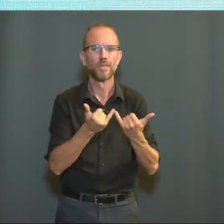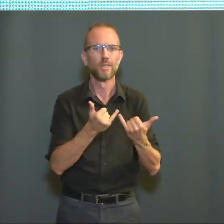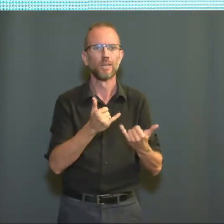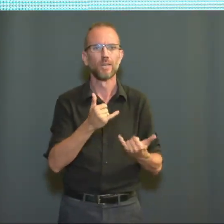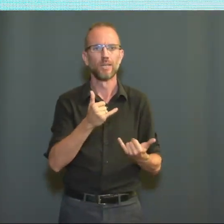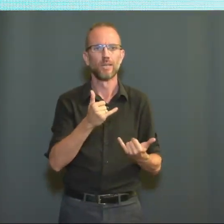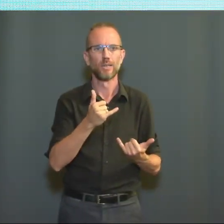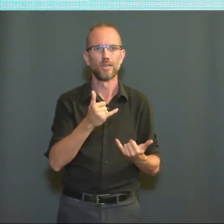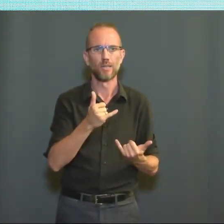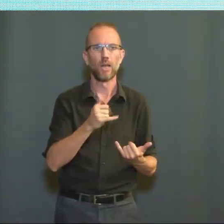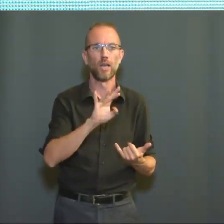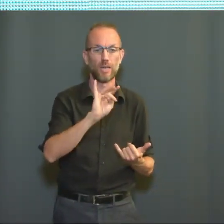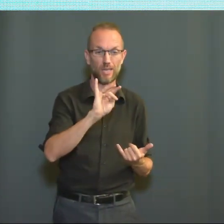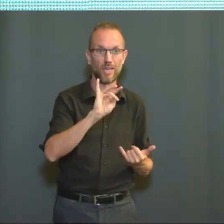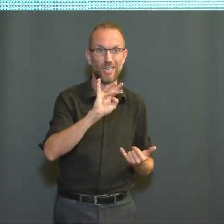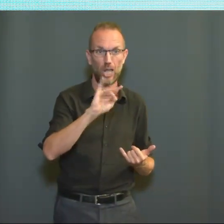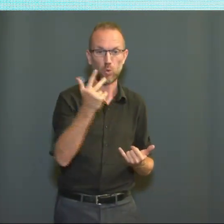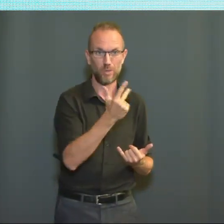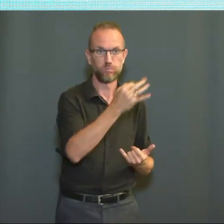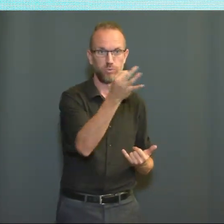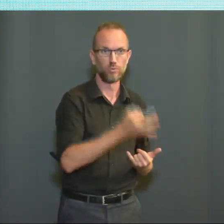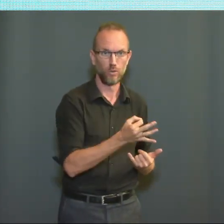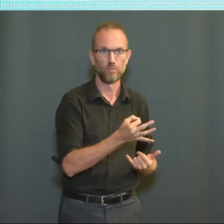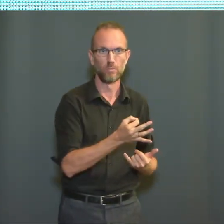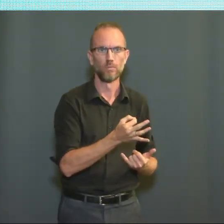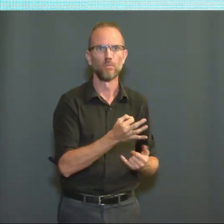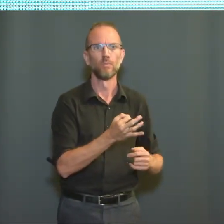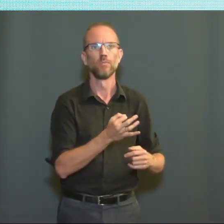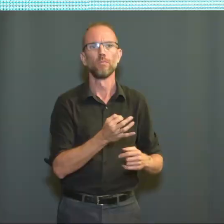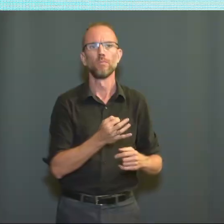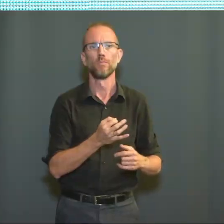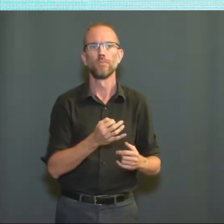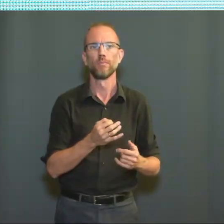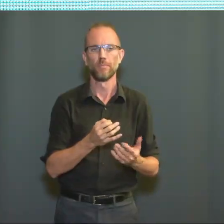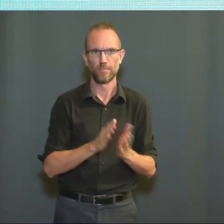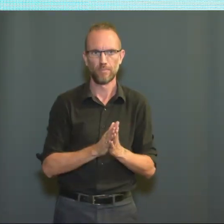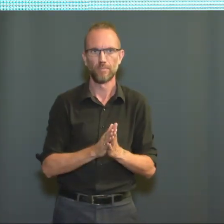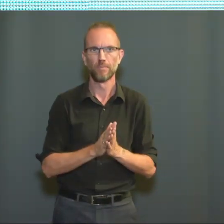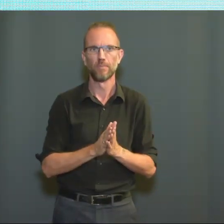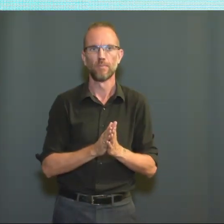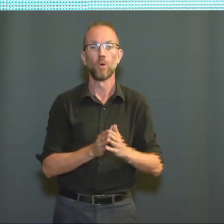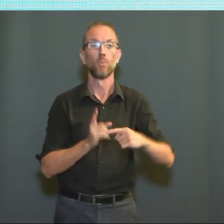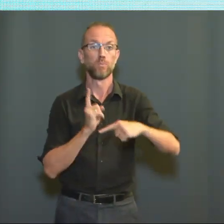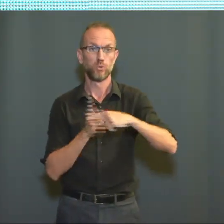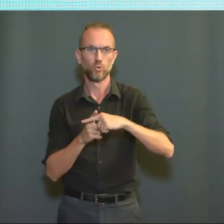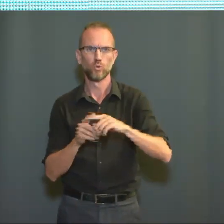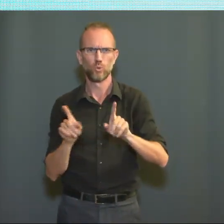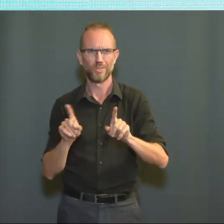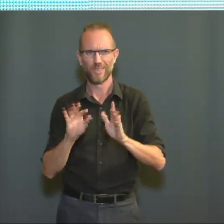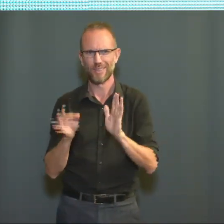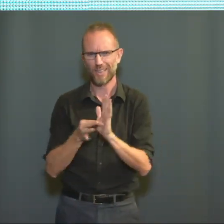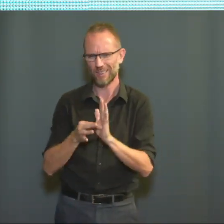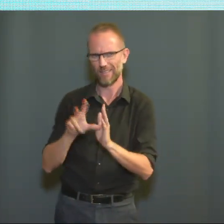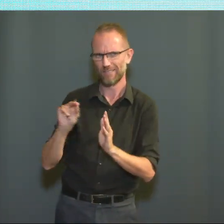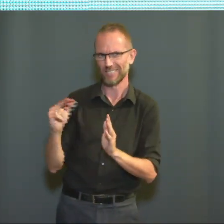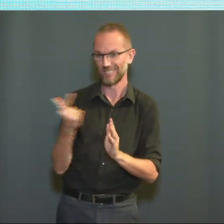sont aussi contactés. Et au cours de la période du 27 août au 25 septembre, plus d'un million